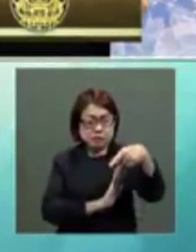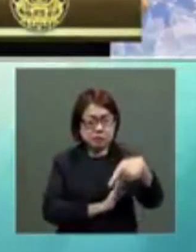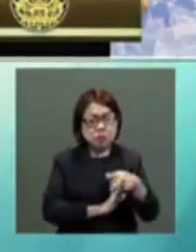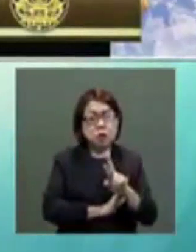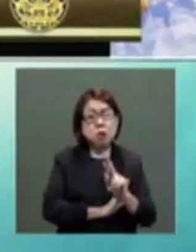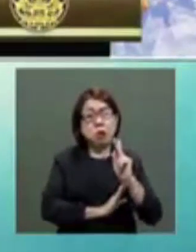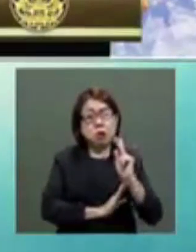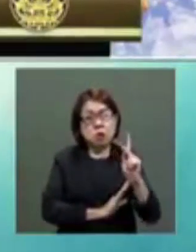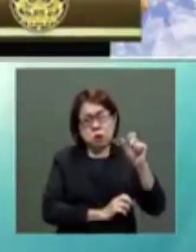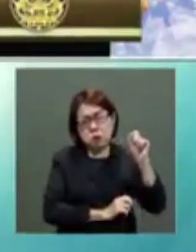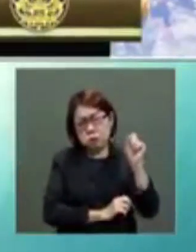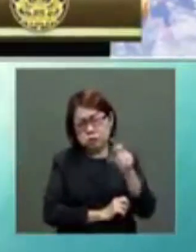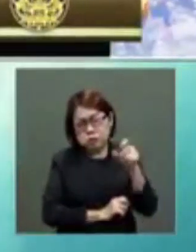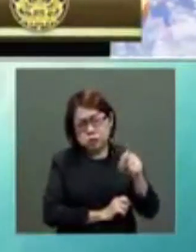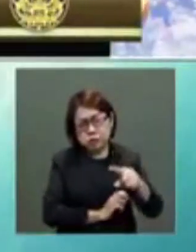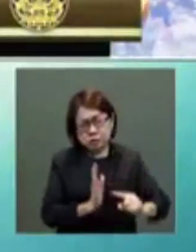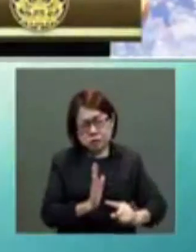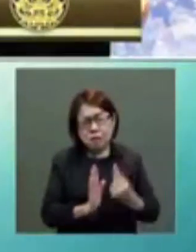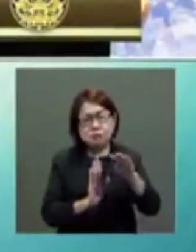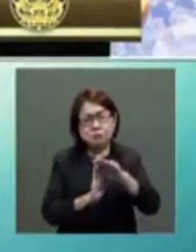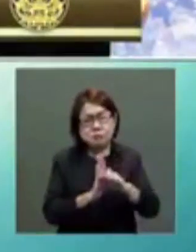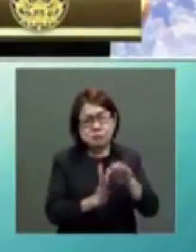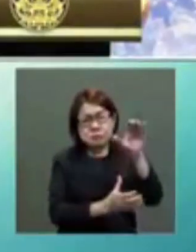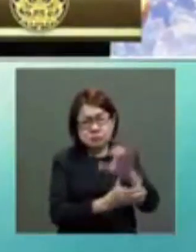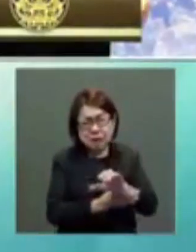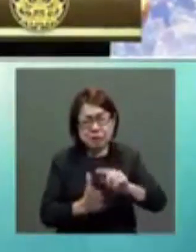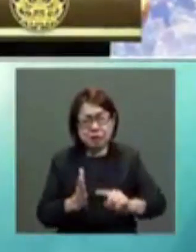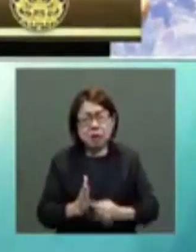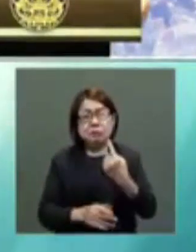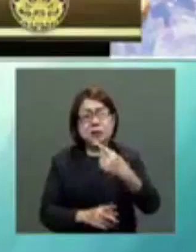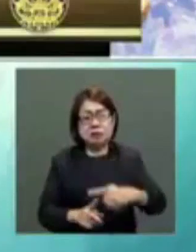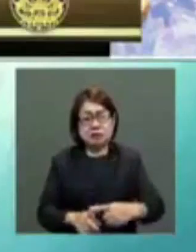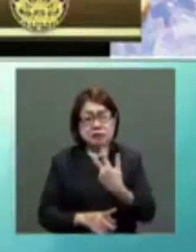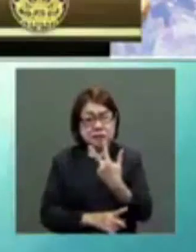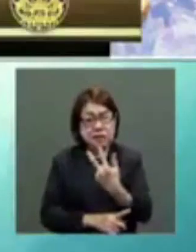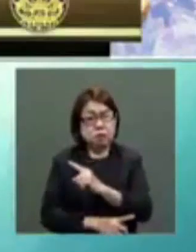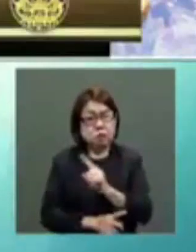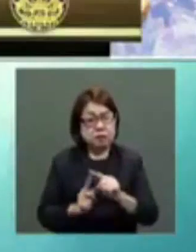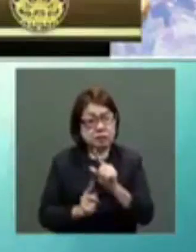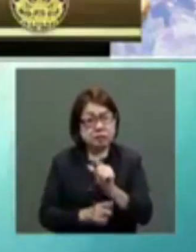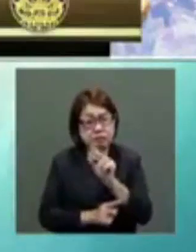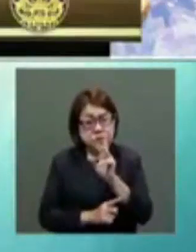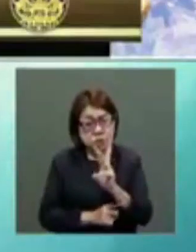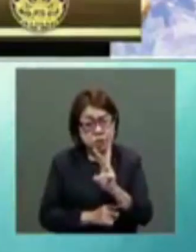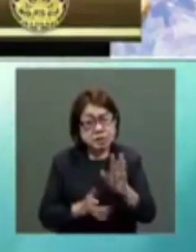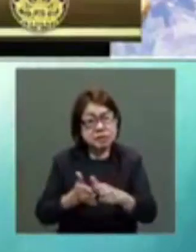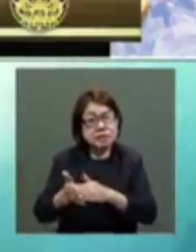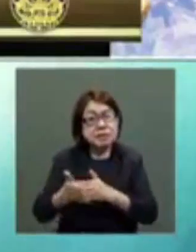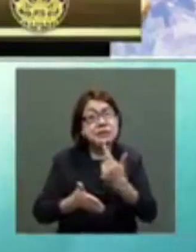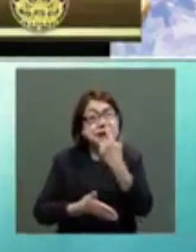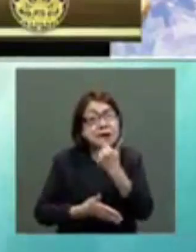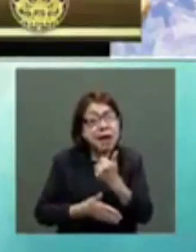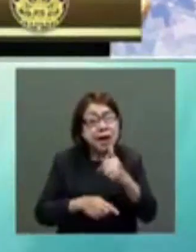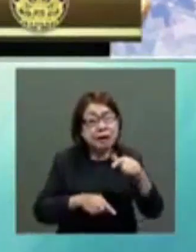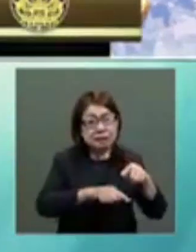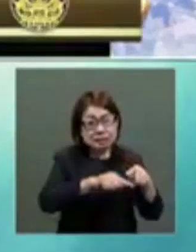ฉินเนี่ยกราฟของรายใหม่ยังทรงตัวกราฟสะสมก็ยังทรงตัวแต่มันจะมีผลเห็นชัดเลยคือหลังประกาศเคอร์ฟิว3เมษ